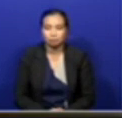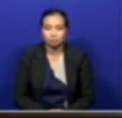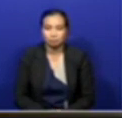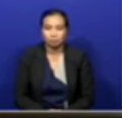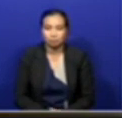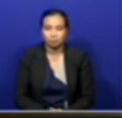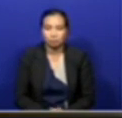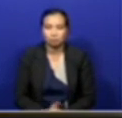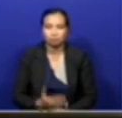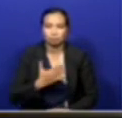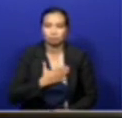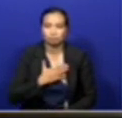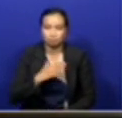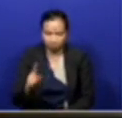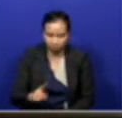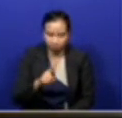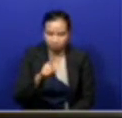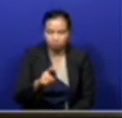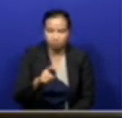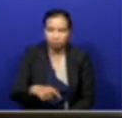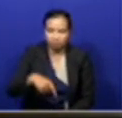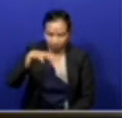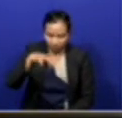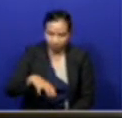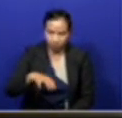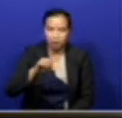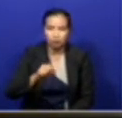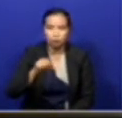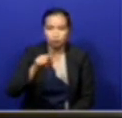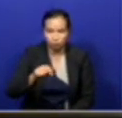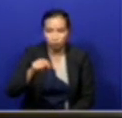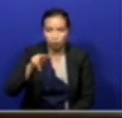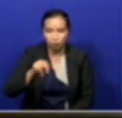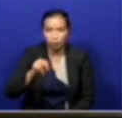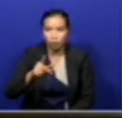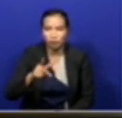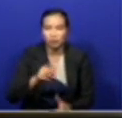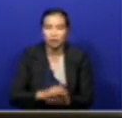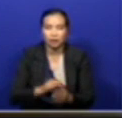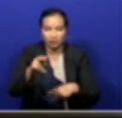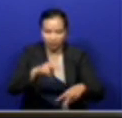ทดิฉันถามว่าสำนักงานการตรวจเงินแผ่นดินท่านตรวจ